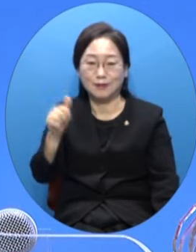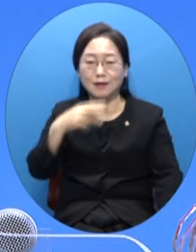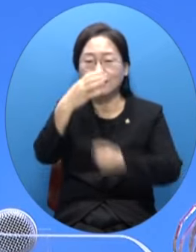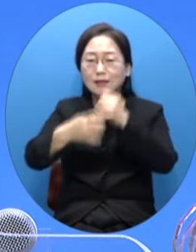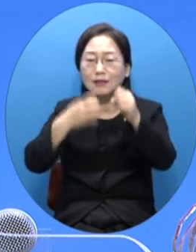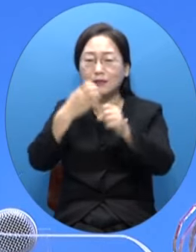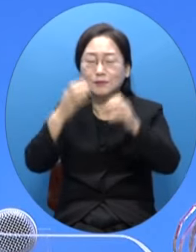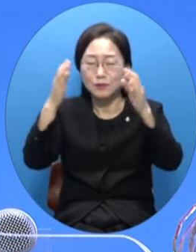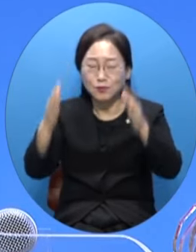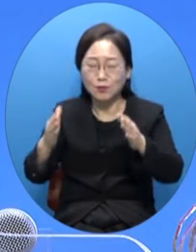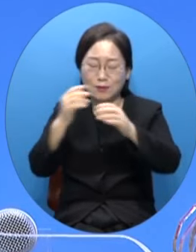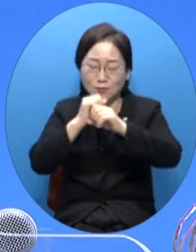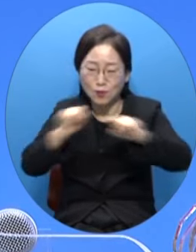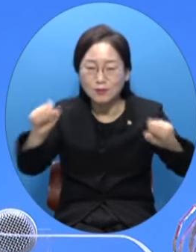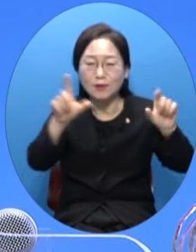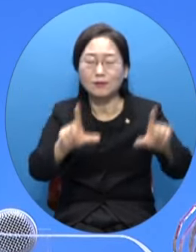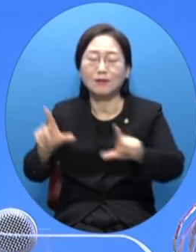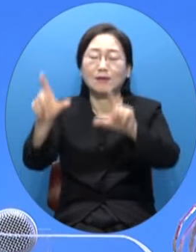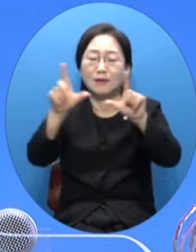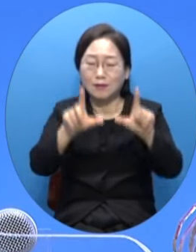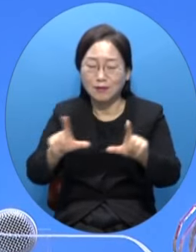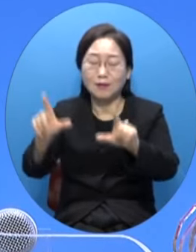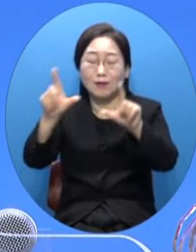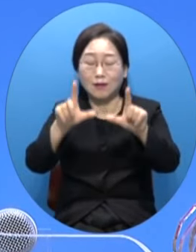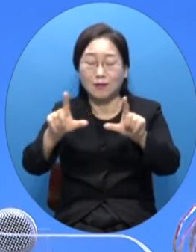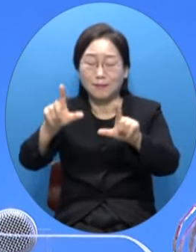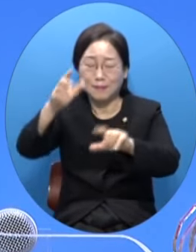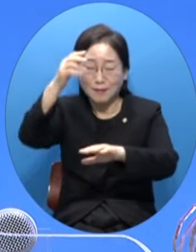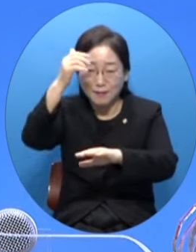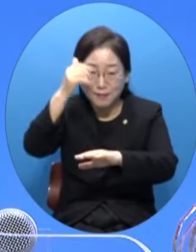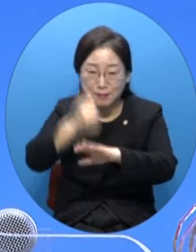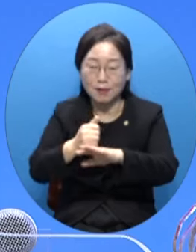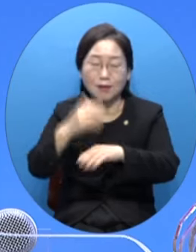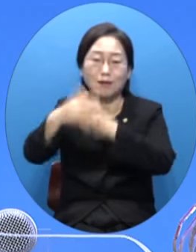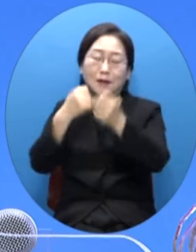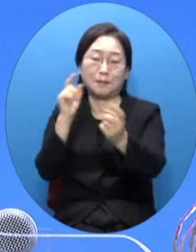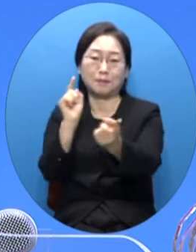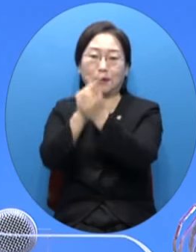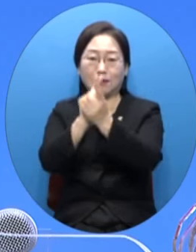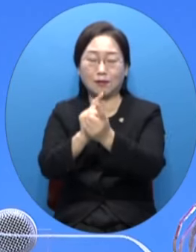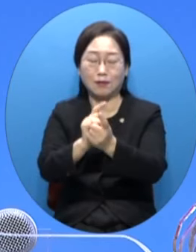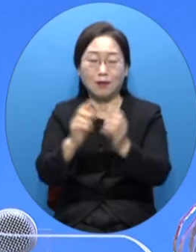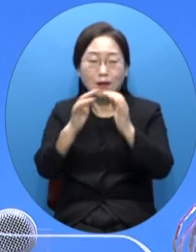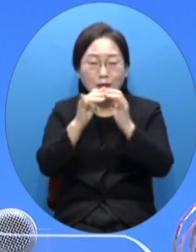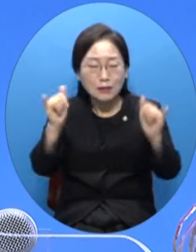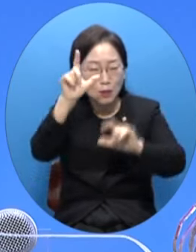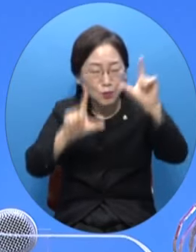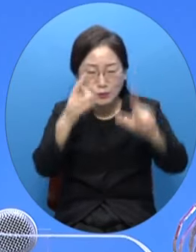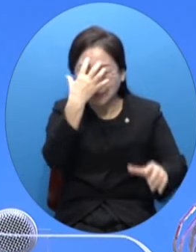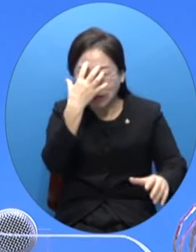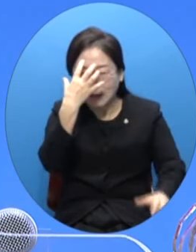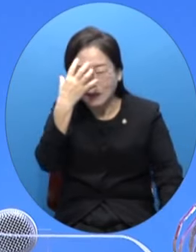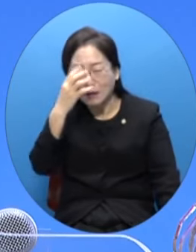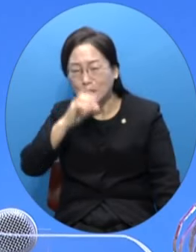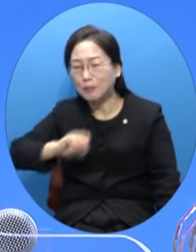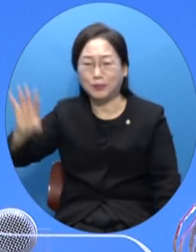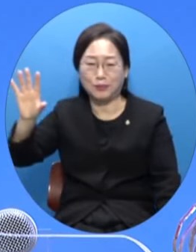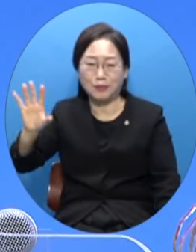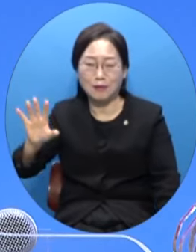40년 광야 생활 끝에 하나님을 만나서 자기 인본주의의 가면을 벗고 새사람으로 변화되는